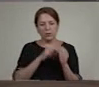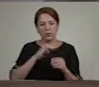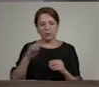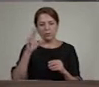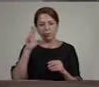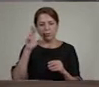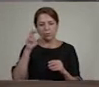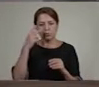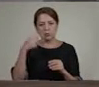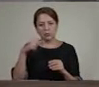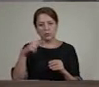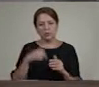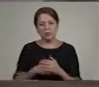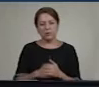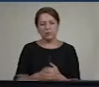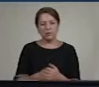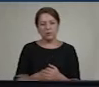27330 ga